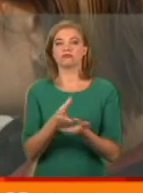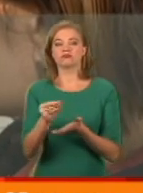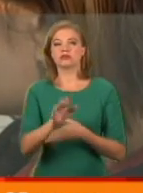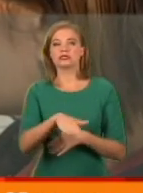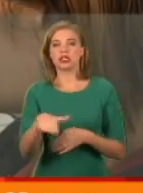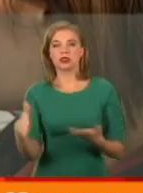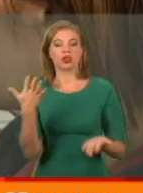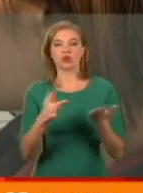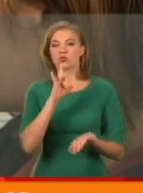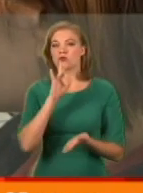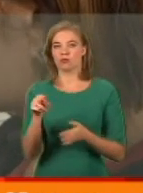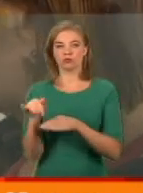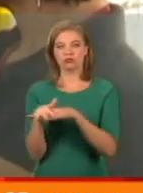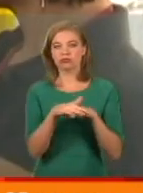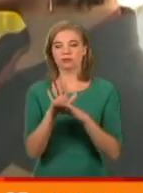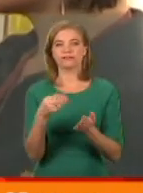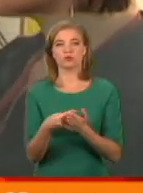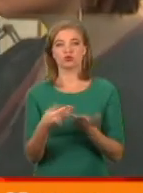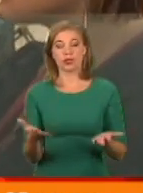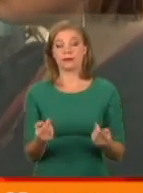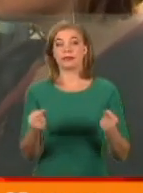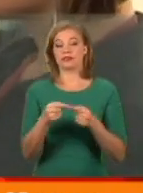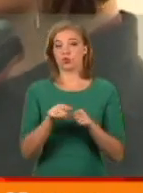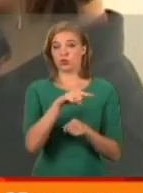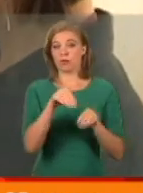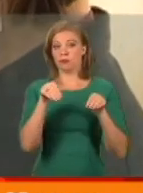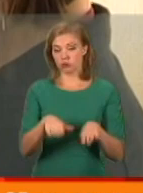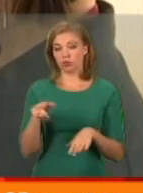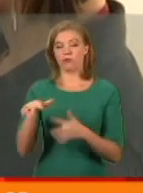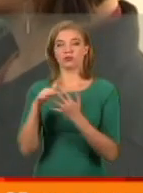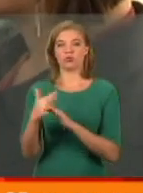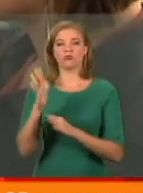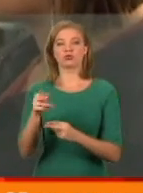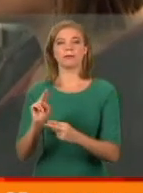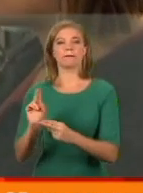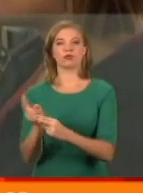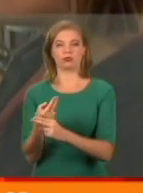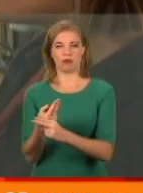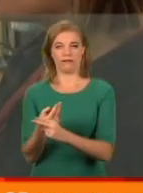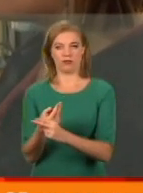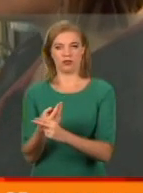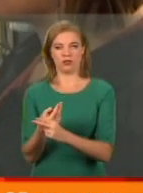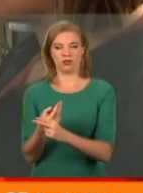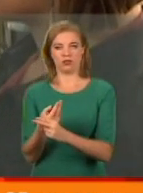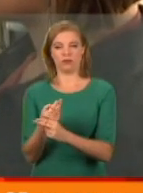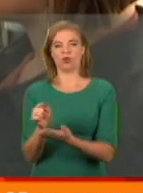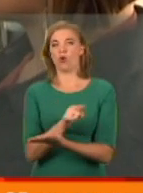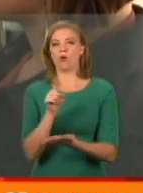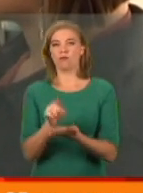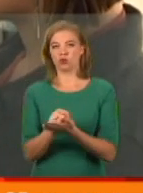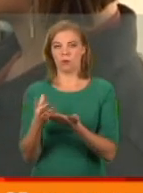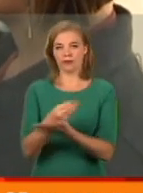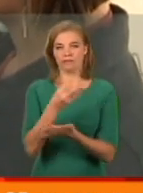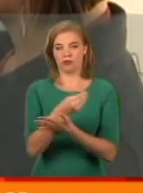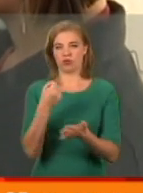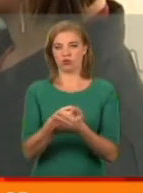садки, якщо не будуть відрахування в бюджет? Згідно цієї постанови, воно буде тоді позбавлене обов'язкових виплат до